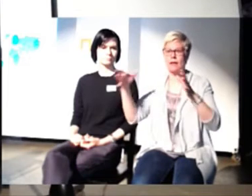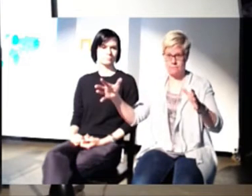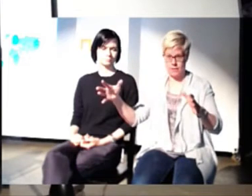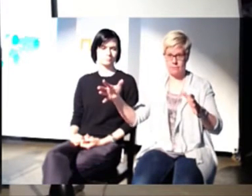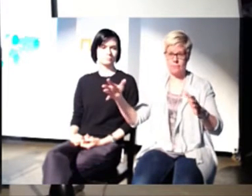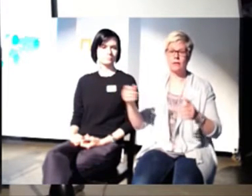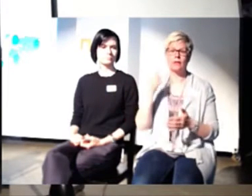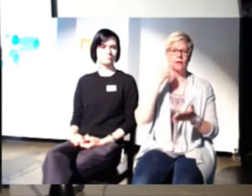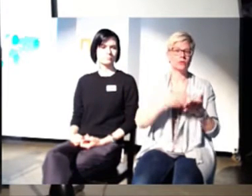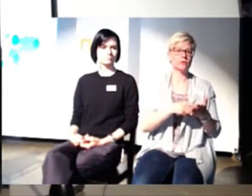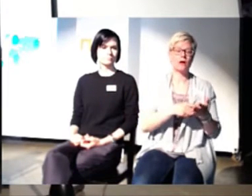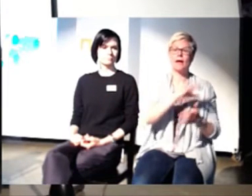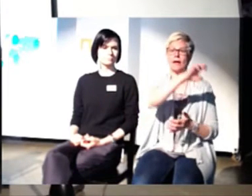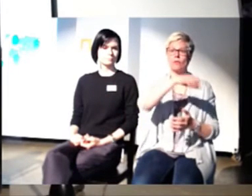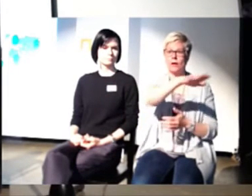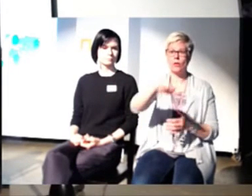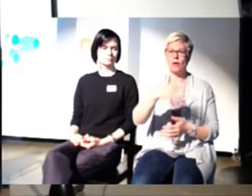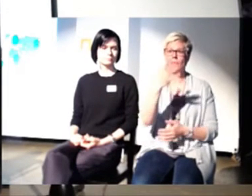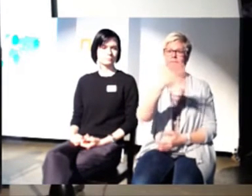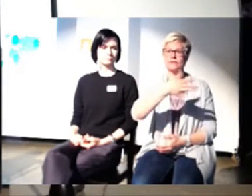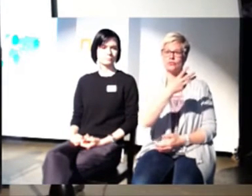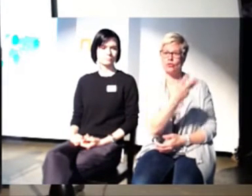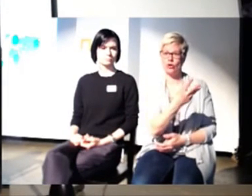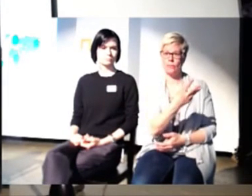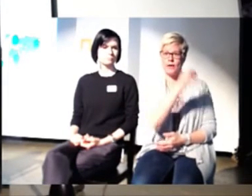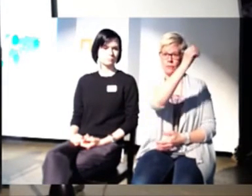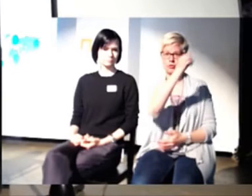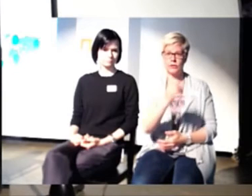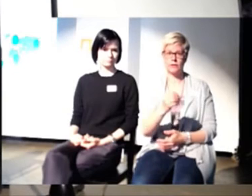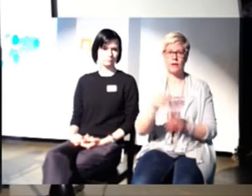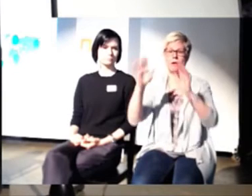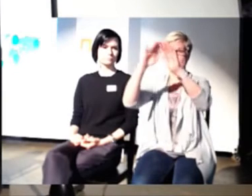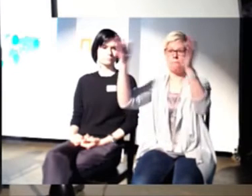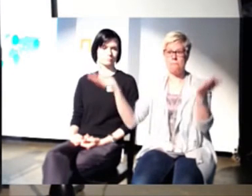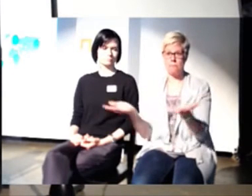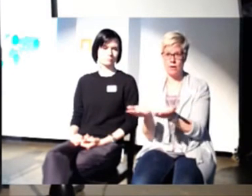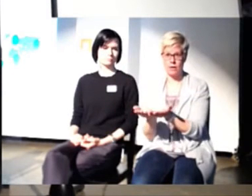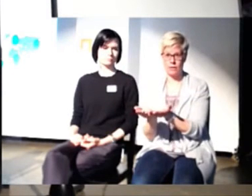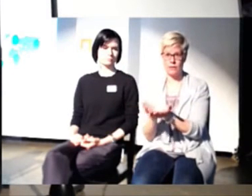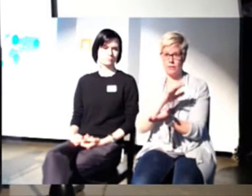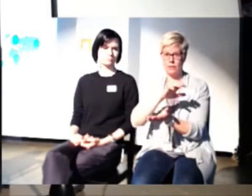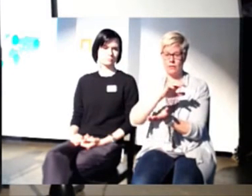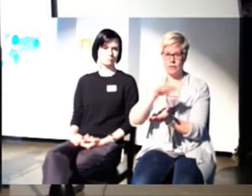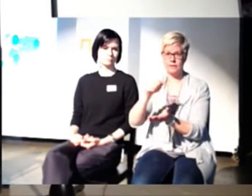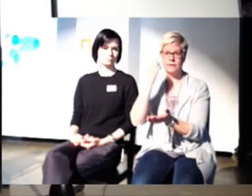Euroopassa 53% maailman residensseistä voisi ajatella